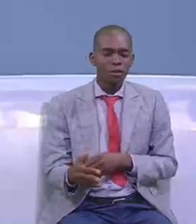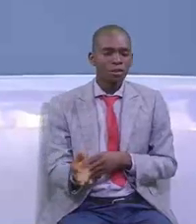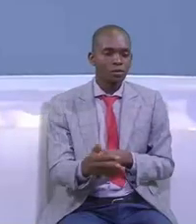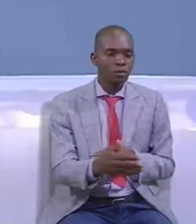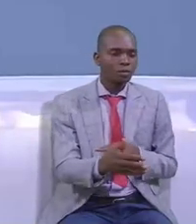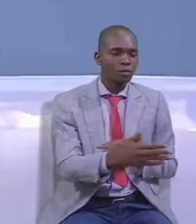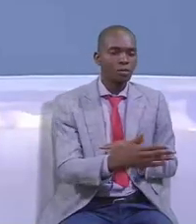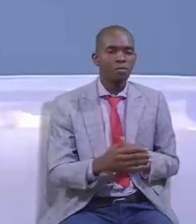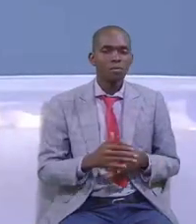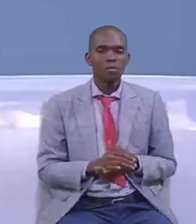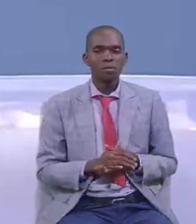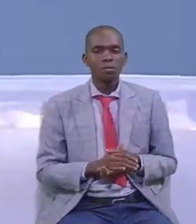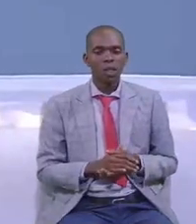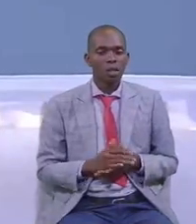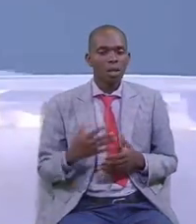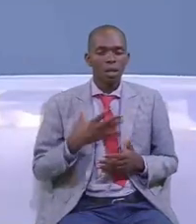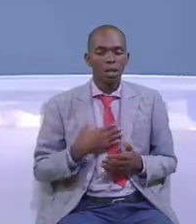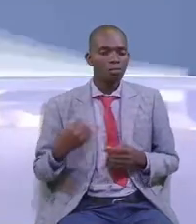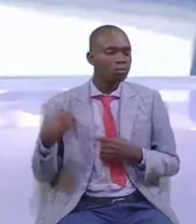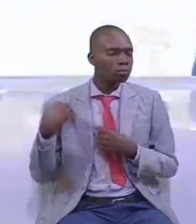Ils n'ont rien attrapé.